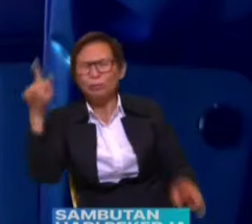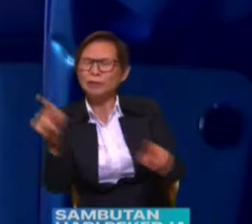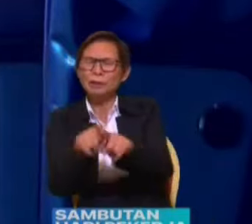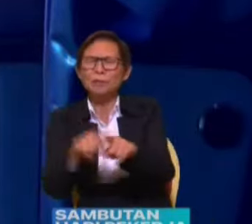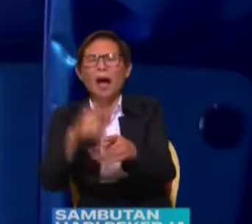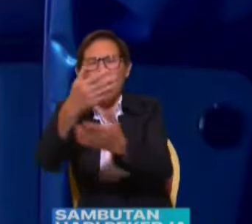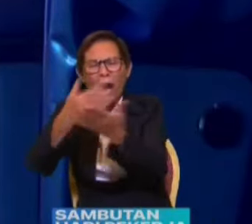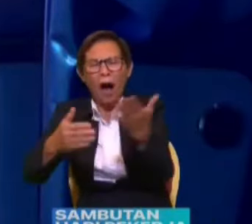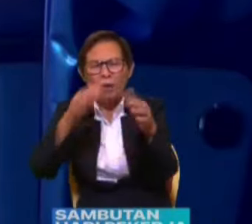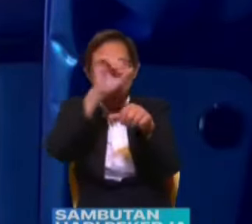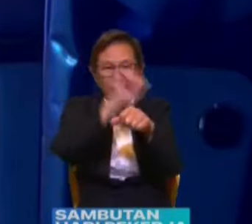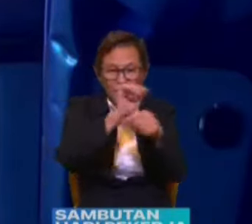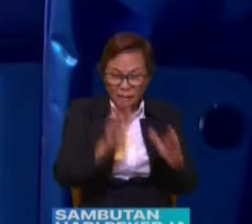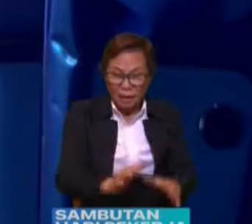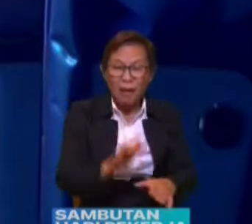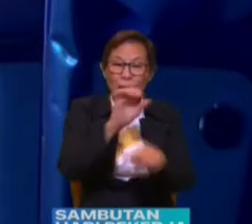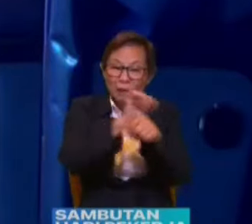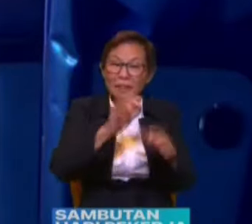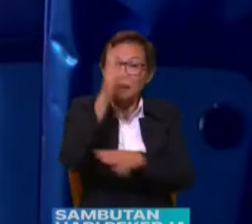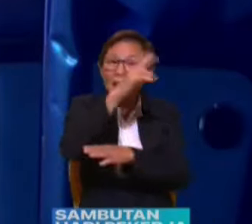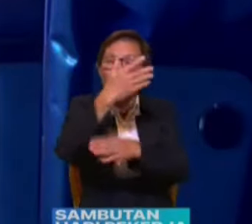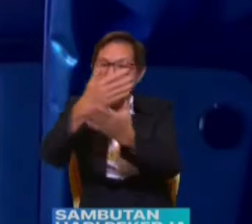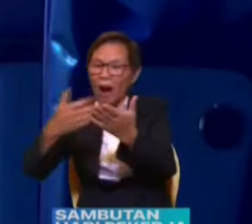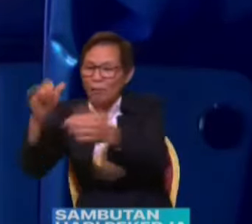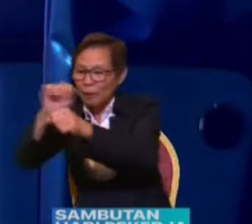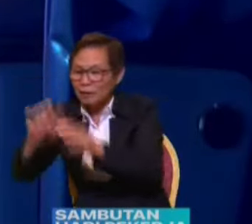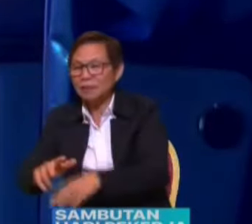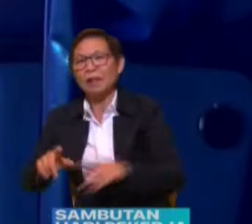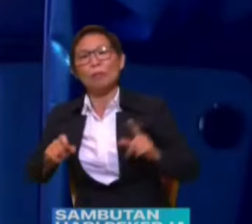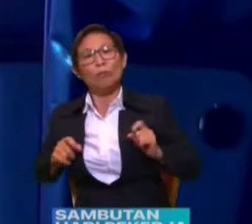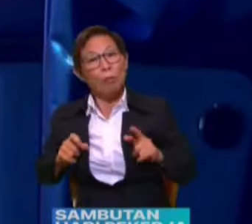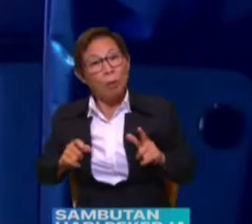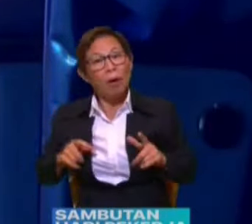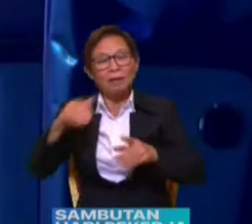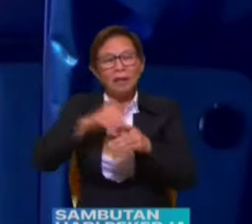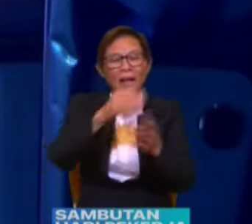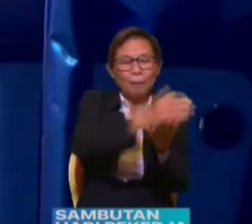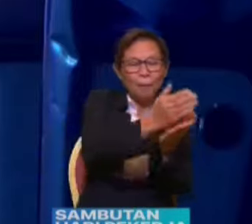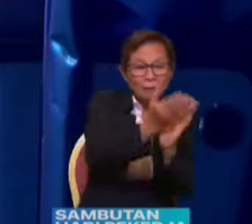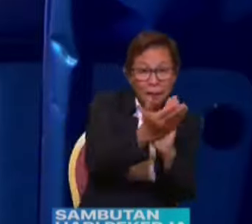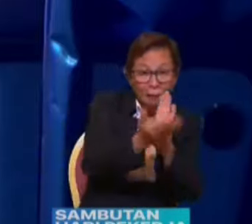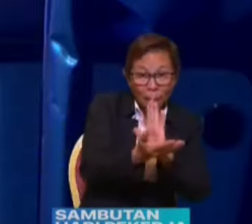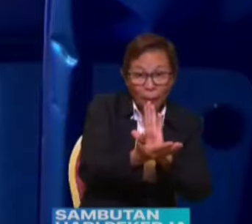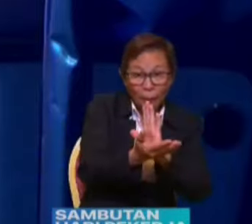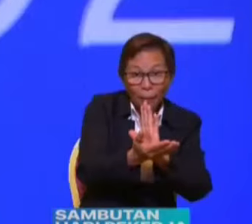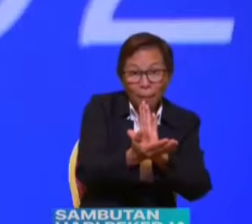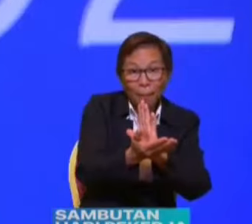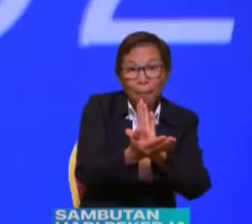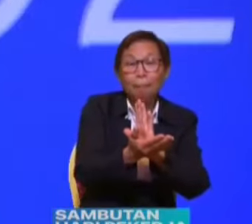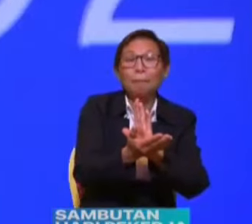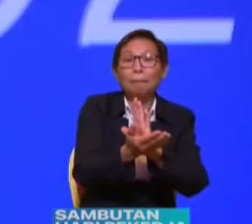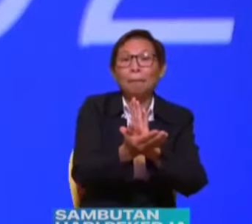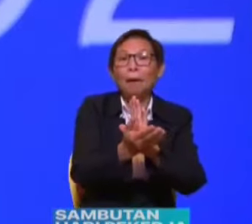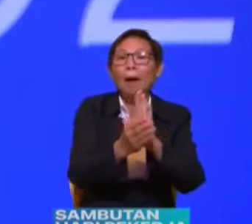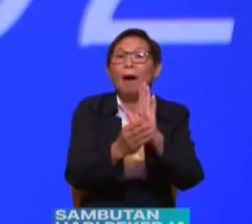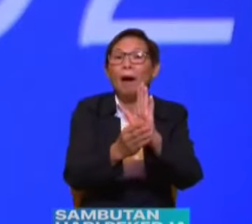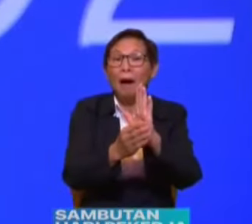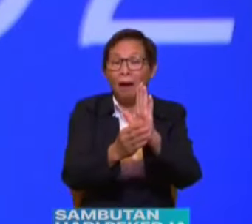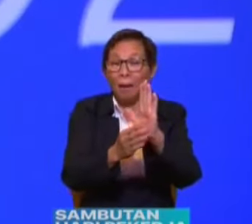kerajaan, sebahagian dalam swasta. Dan sebab itu dalam belanjawan madani umpamanya, saya fikir selain